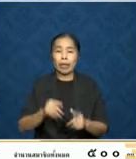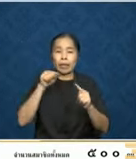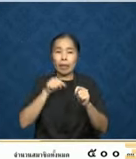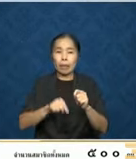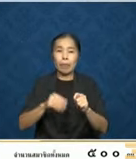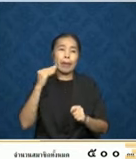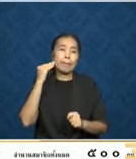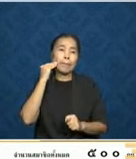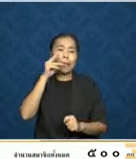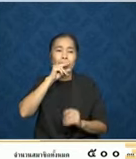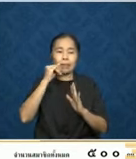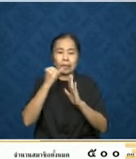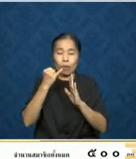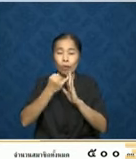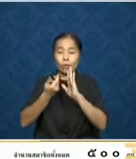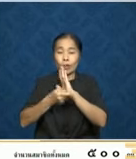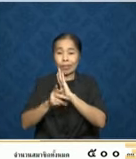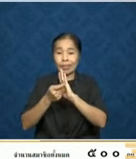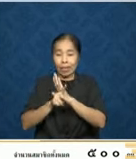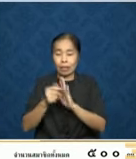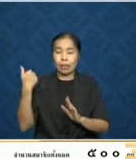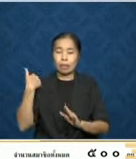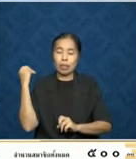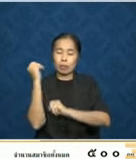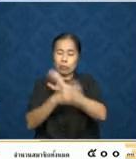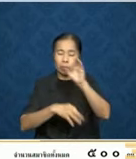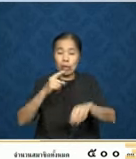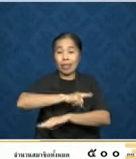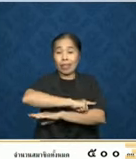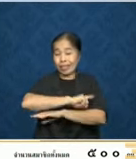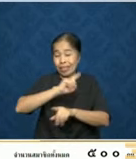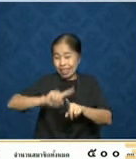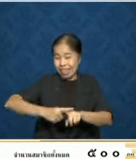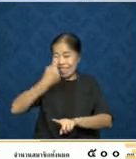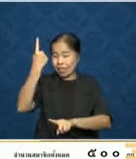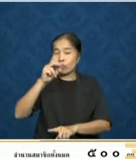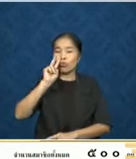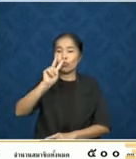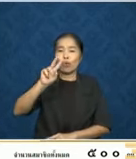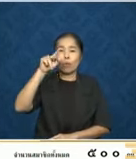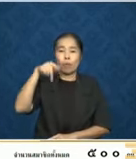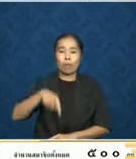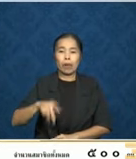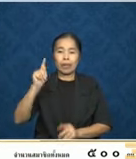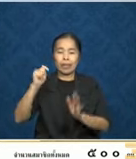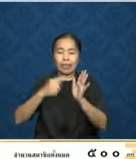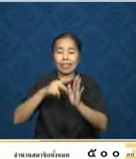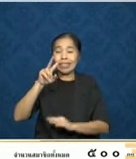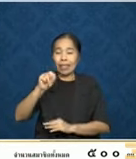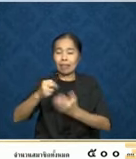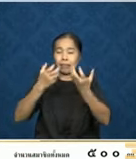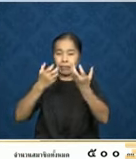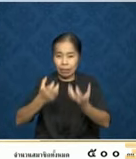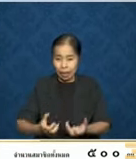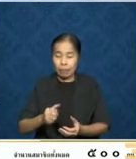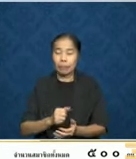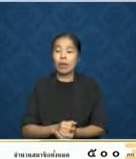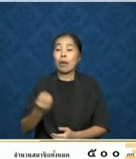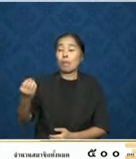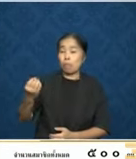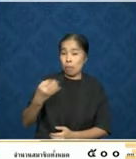านเป็ดอำเภอเมืองจังหวัดขอนแก่นครับมีปริมาณขยะเดือนหนึ่งกว่า 2,000 ตันครับท่านประธานครับได้รับโควต้าใน